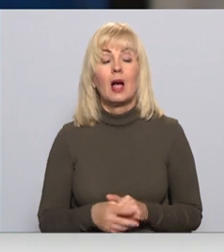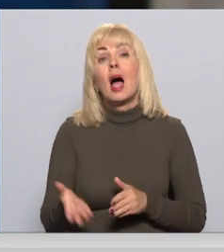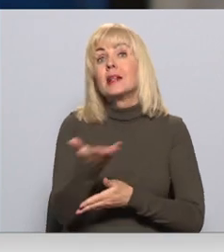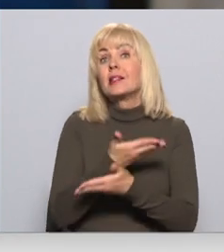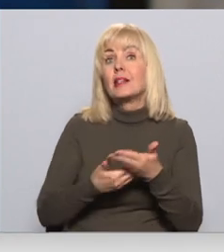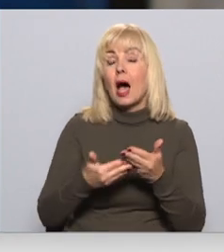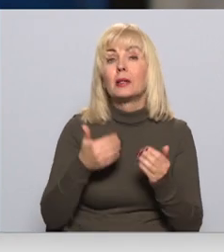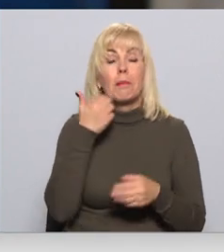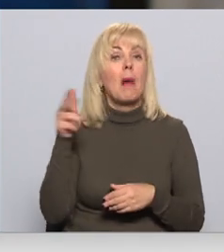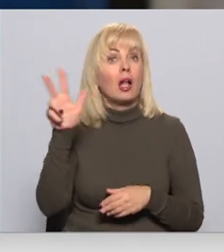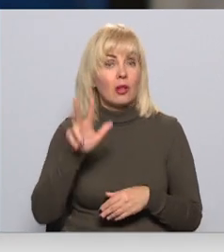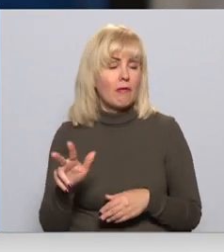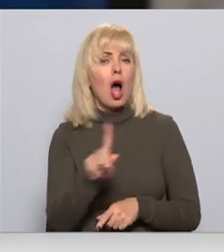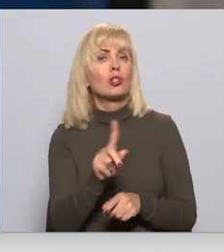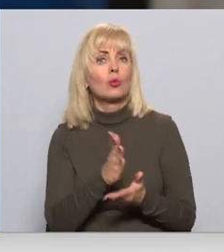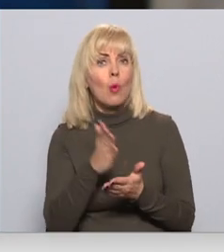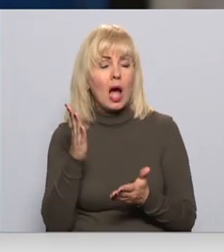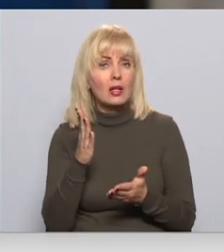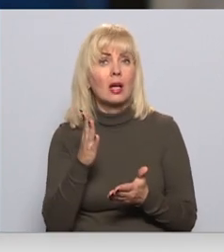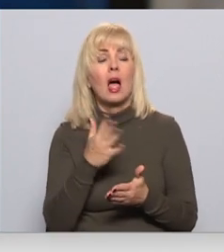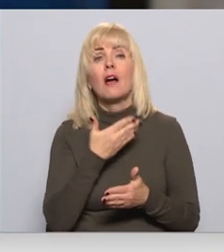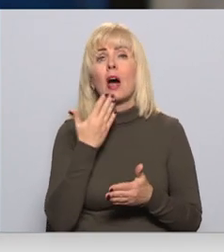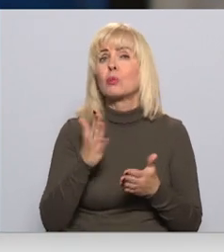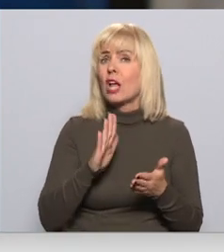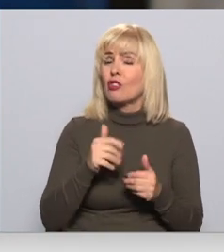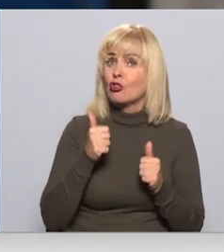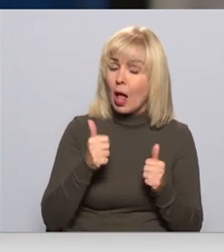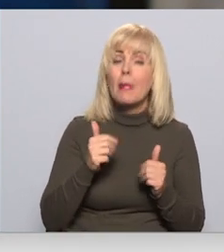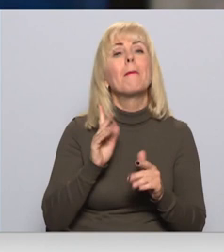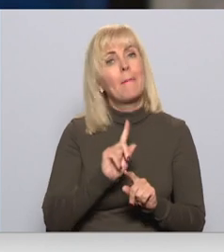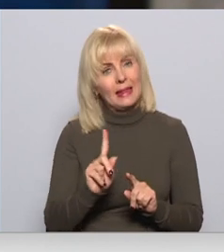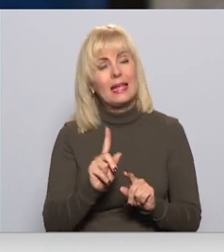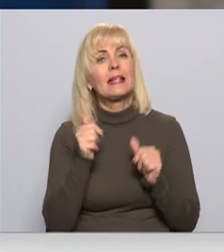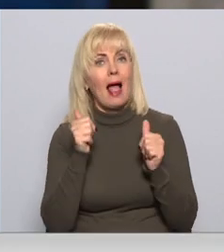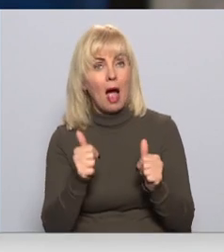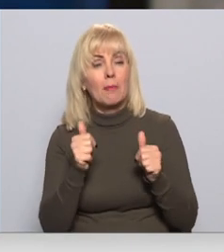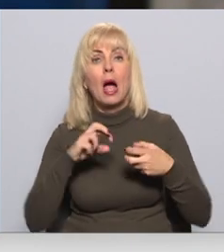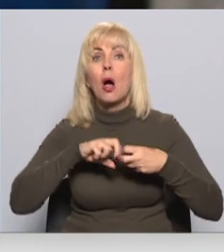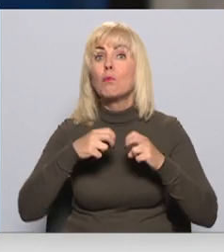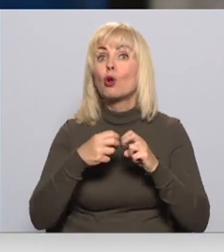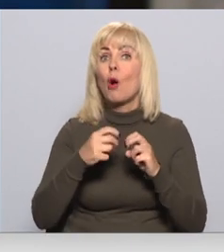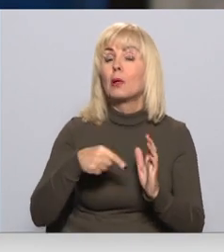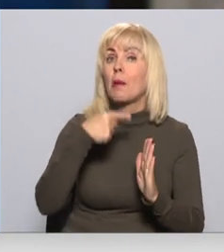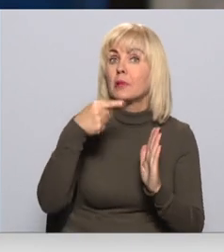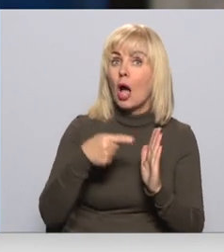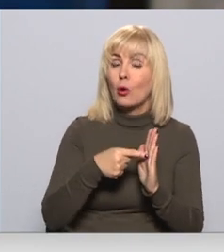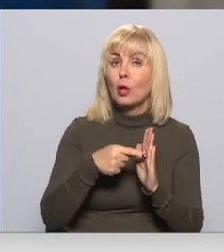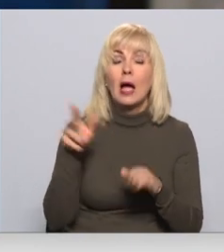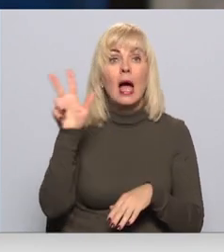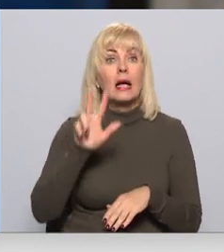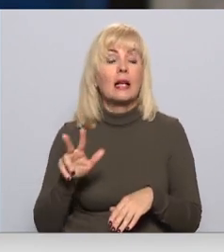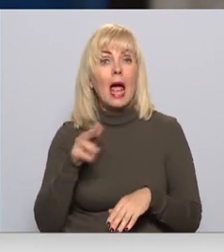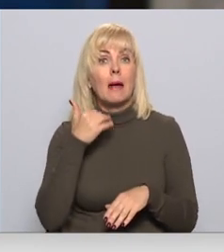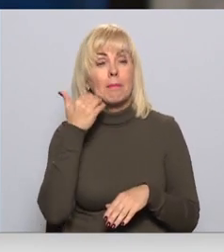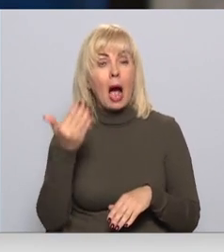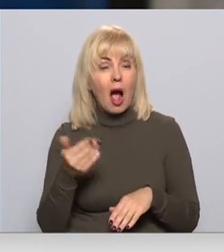Sadarbība ar Baltijas valstīm notiek, ja ne ārkārtīgi labi, tad noteikti labi. Mums ir vairāk problēmu jautājumu, piemēram, Rail Baltica